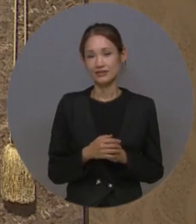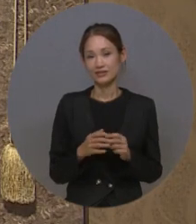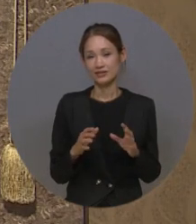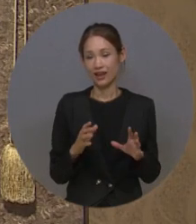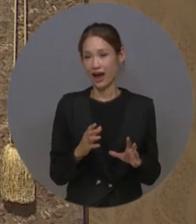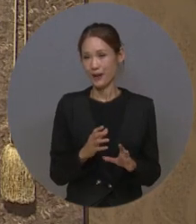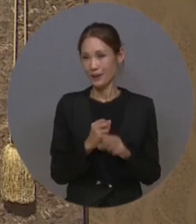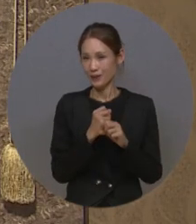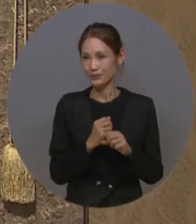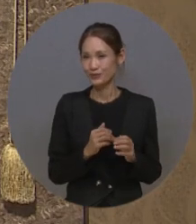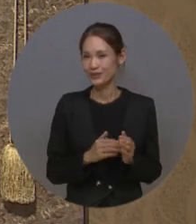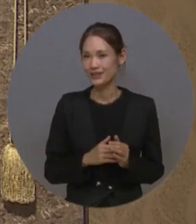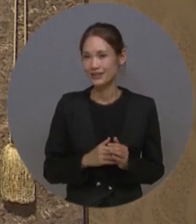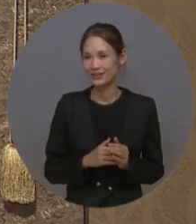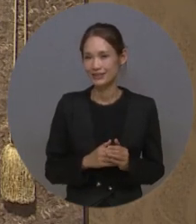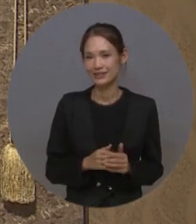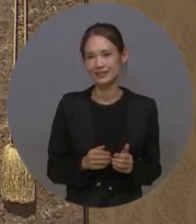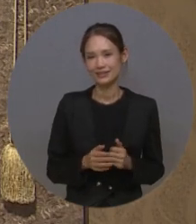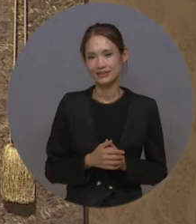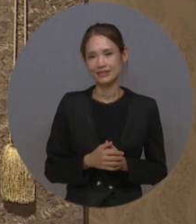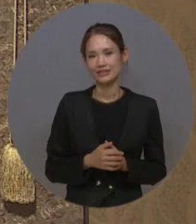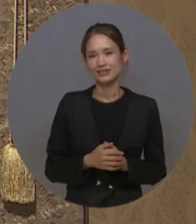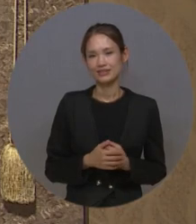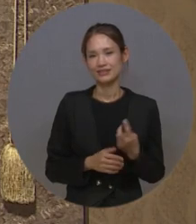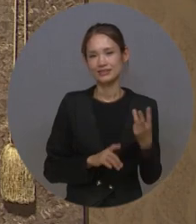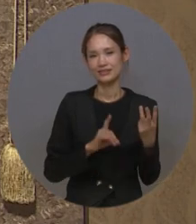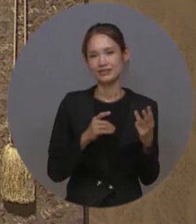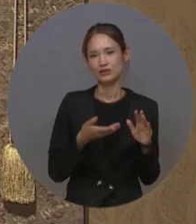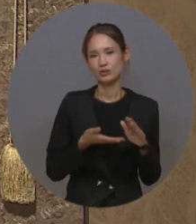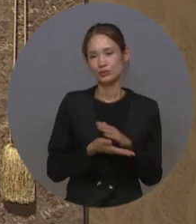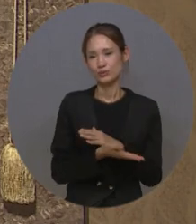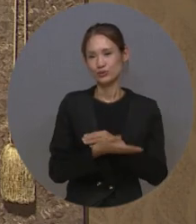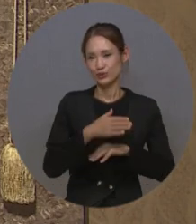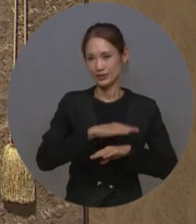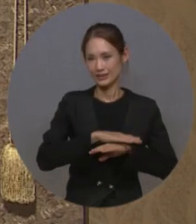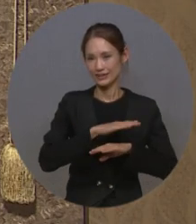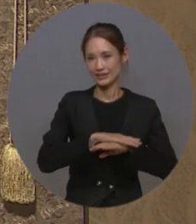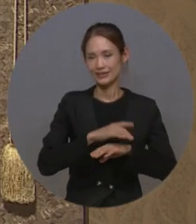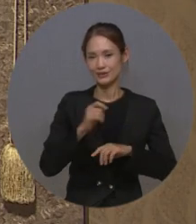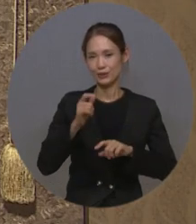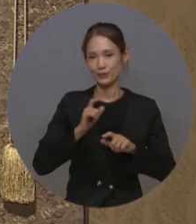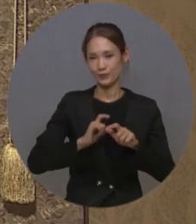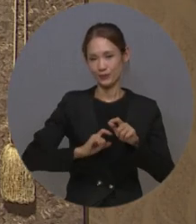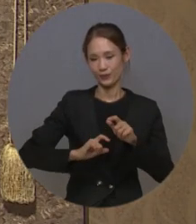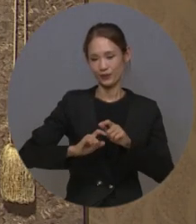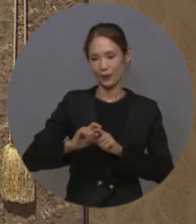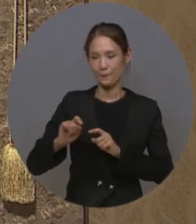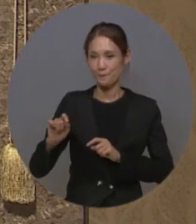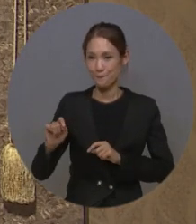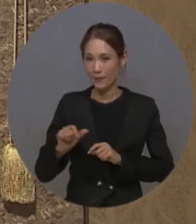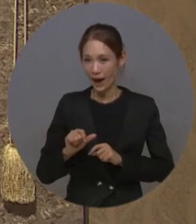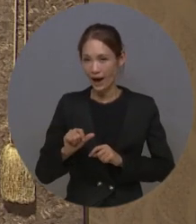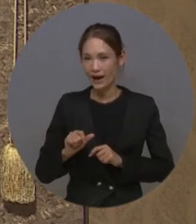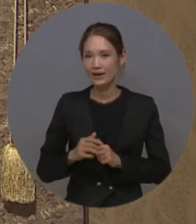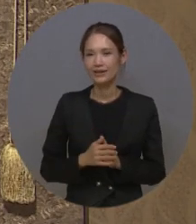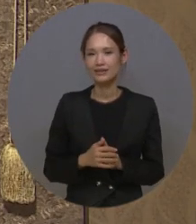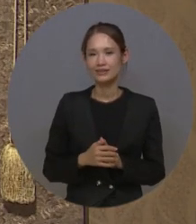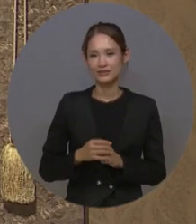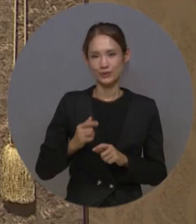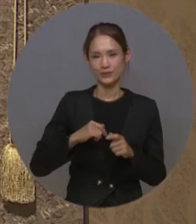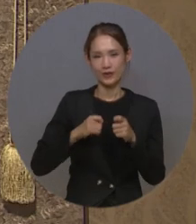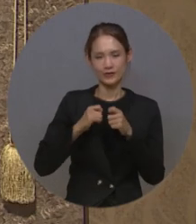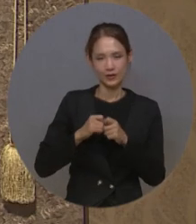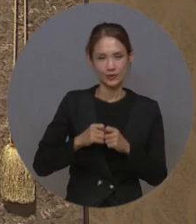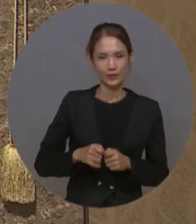다 마무리돼가고 있어요. 3D 프린팅으로 좀 더 빠르고